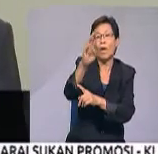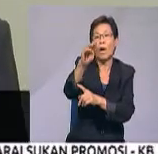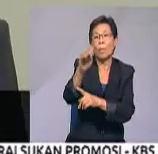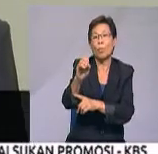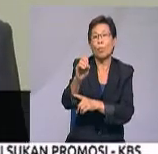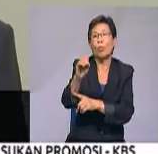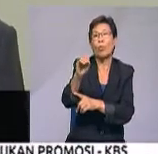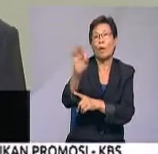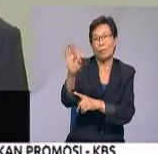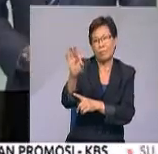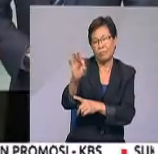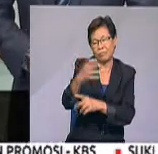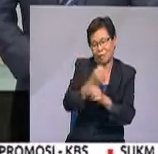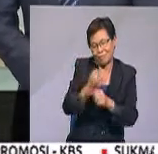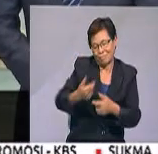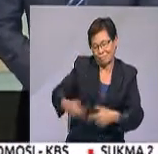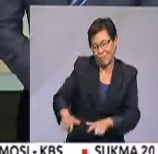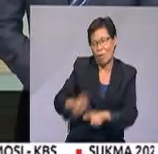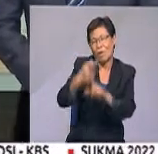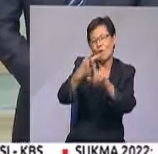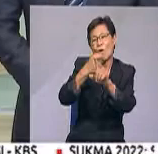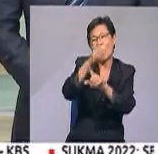Kementerian Kewangan.